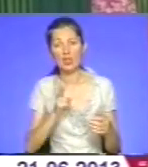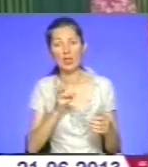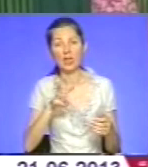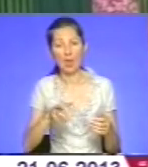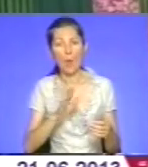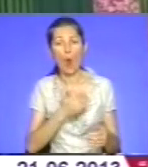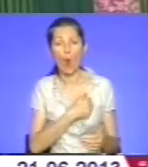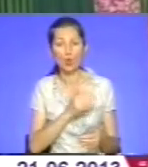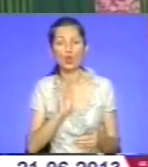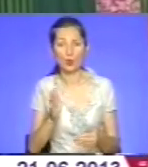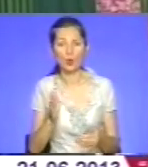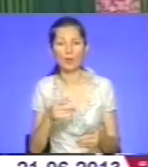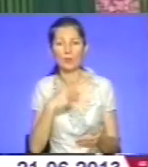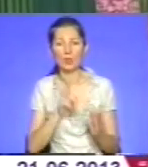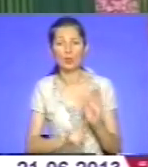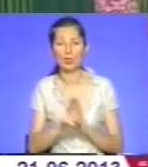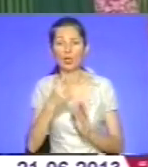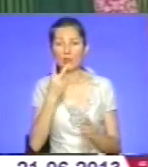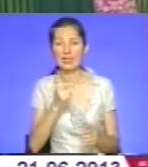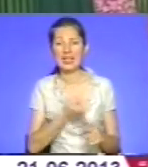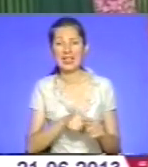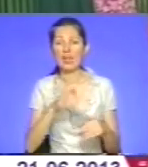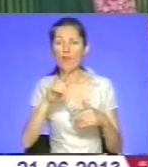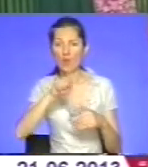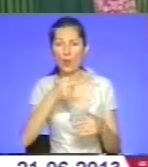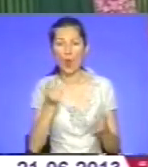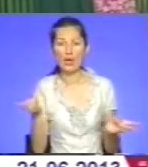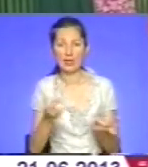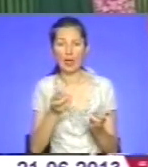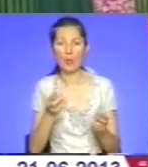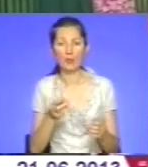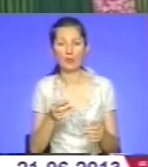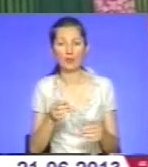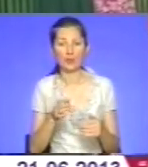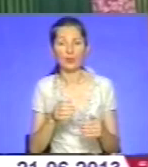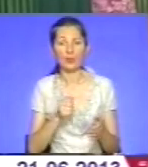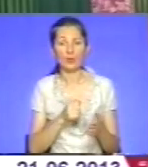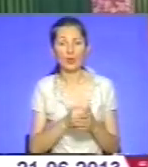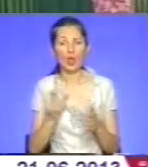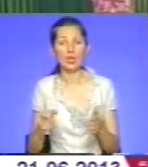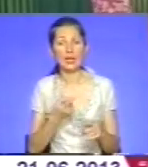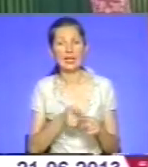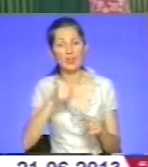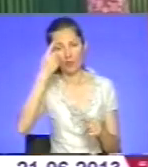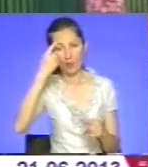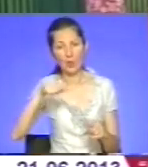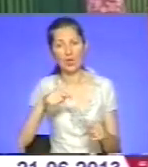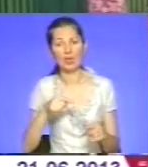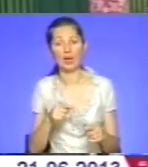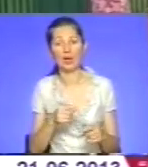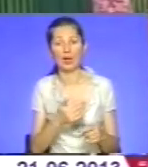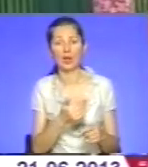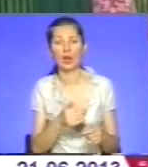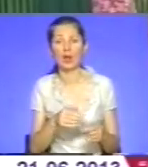бути. Вони вже починають дивитися, які вимоги висуває професія до людини, які в них вміння, які в них нахили, які в